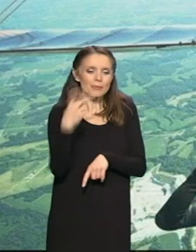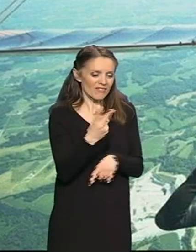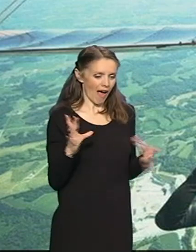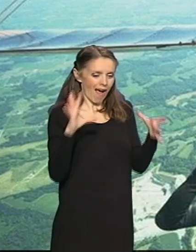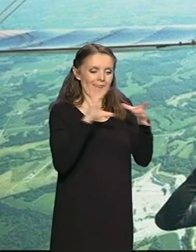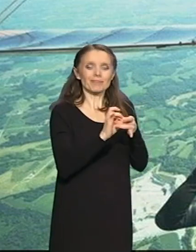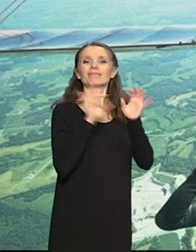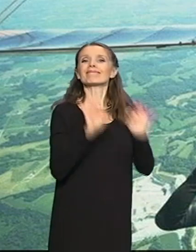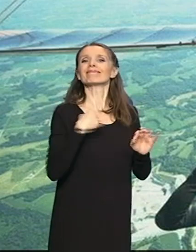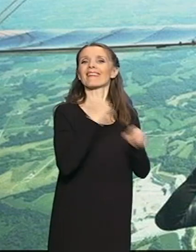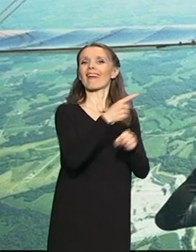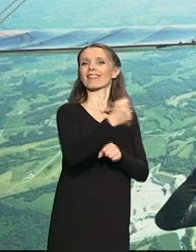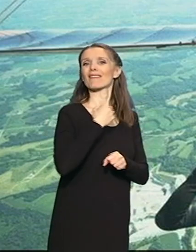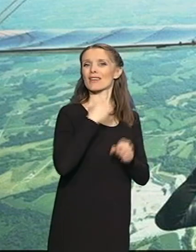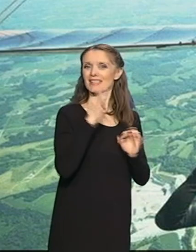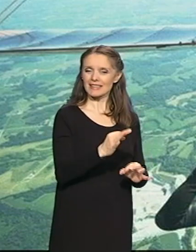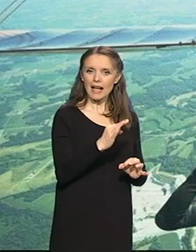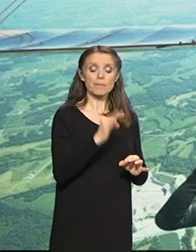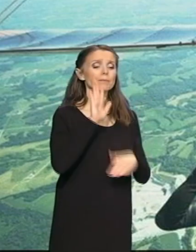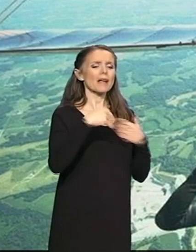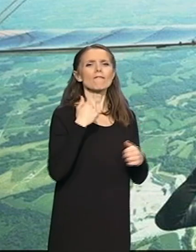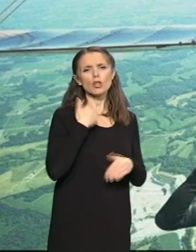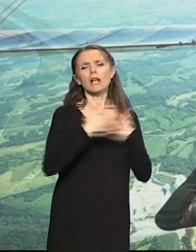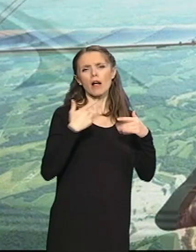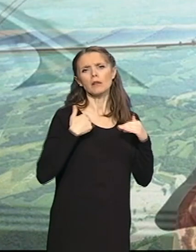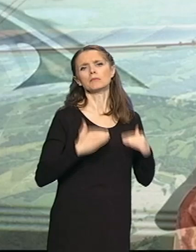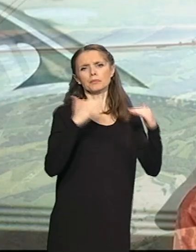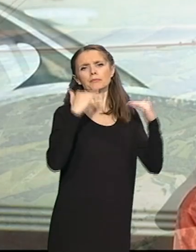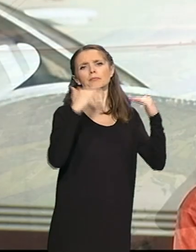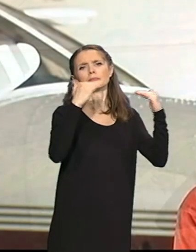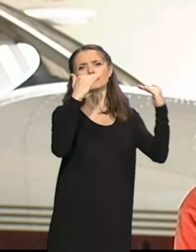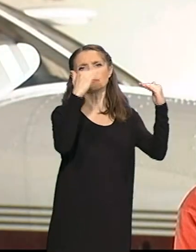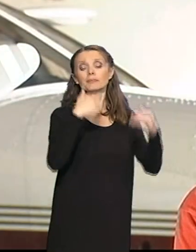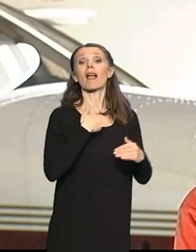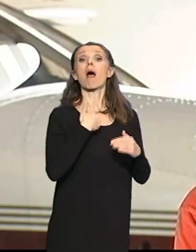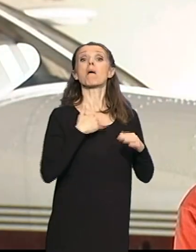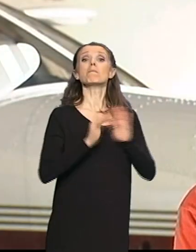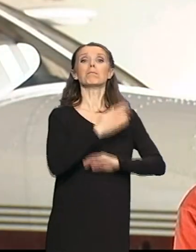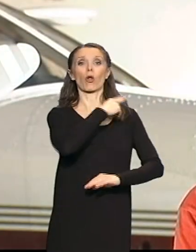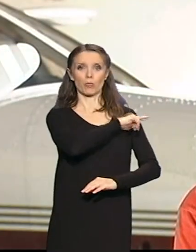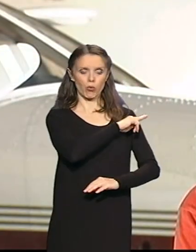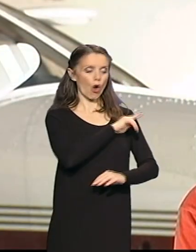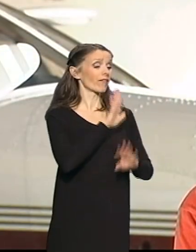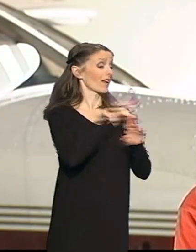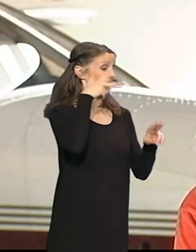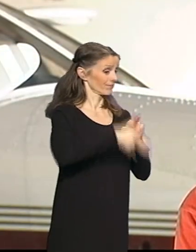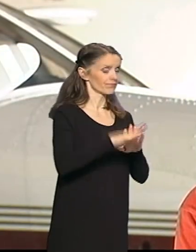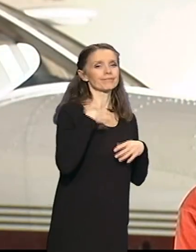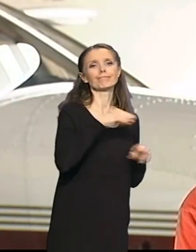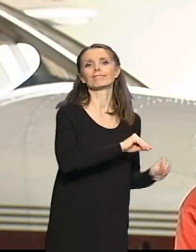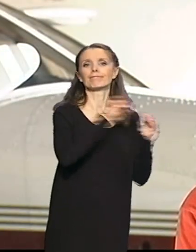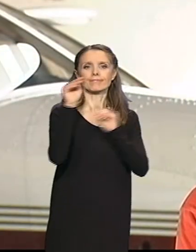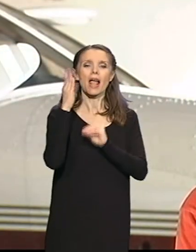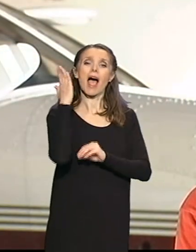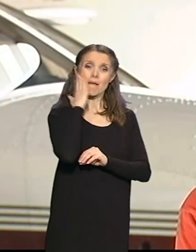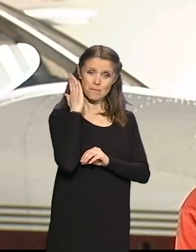vojske kao potpukovnik i onda sam otišao u Ameriku, tamo sam radio, dobio sam vizu da radim